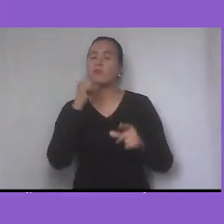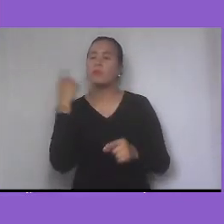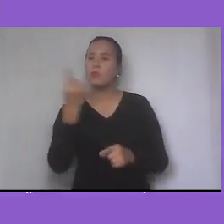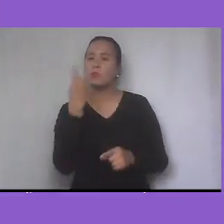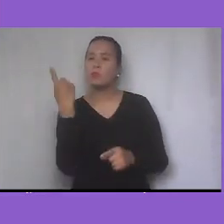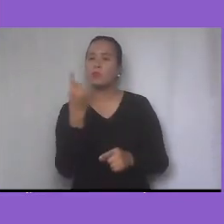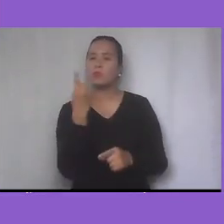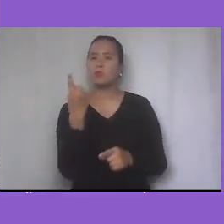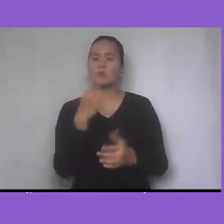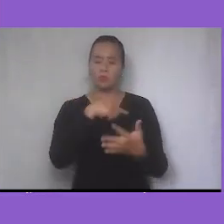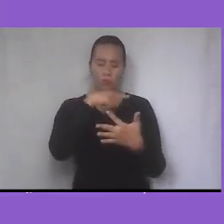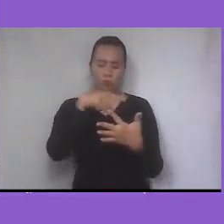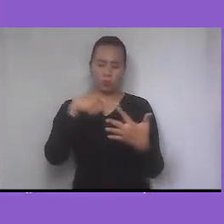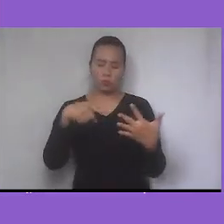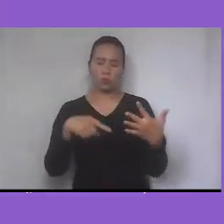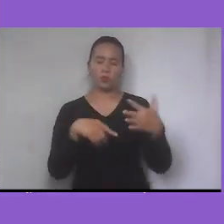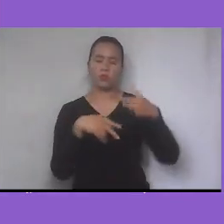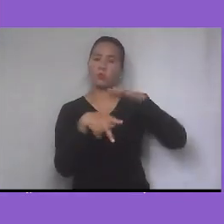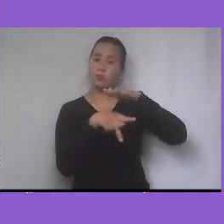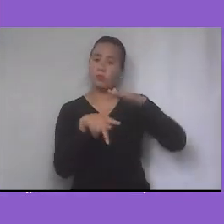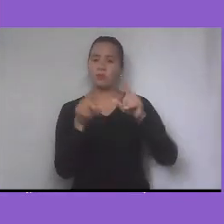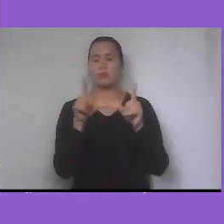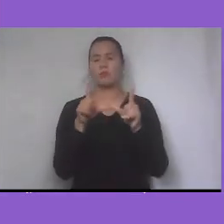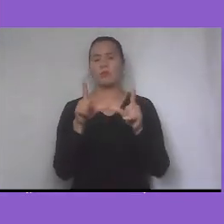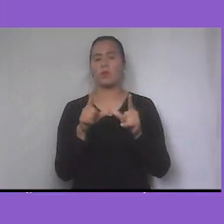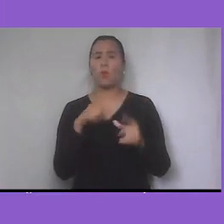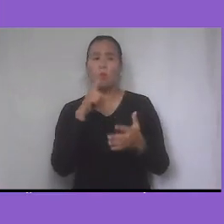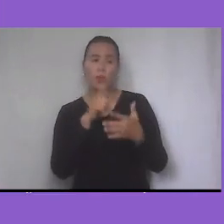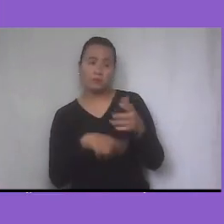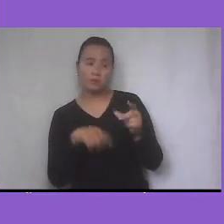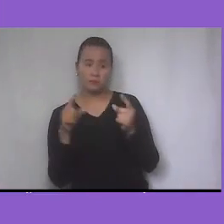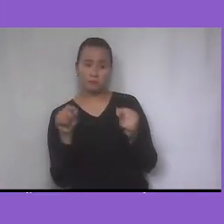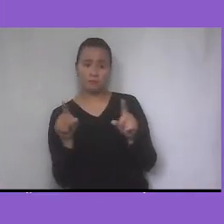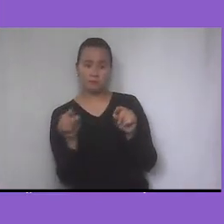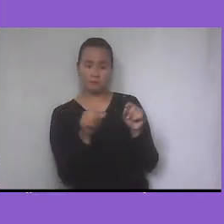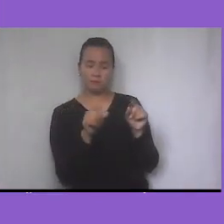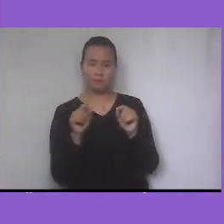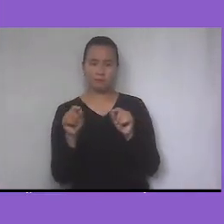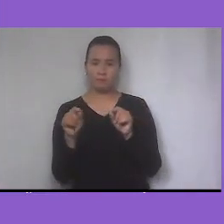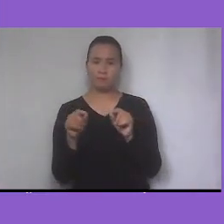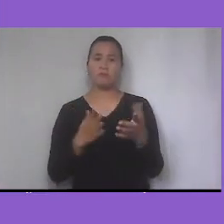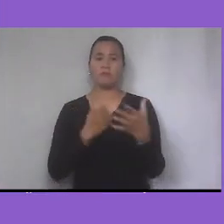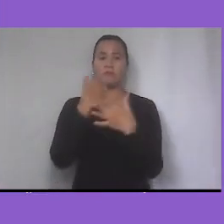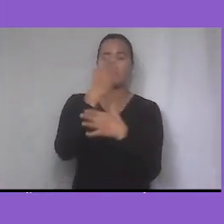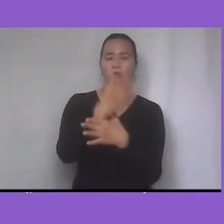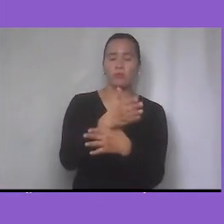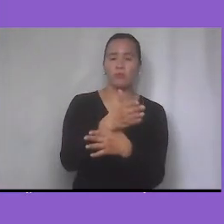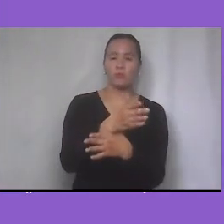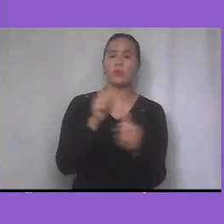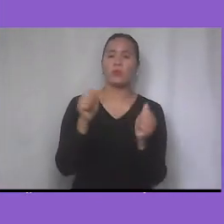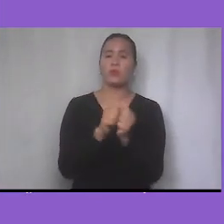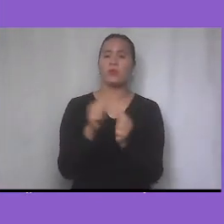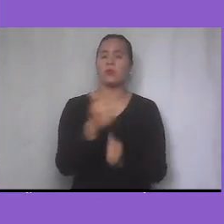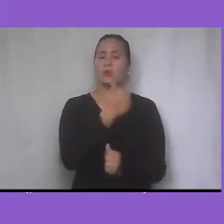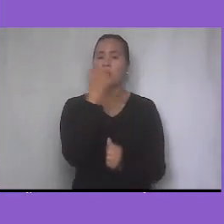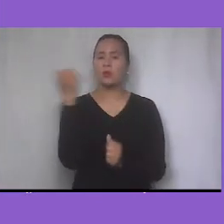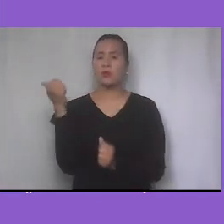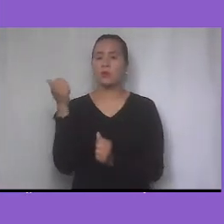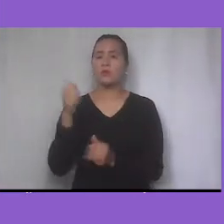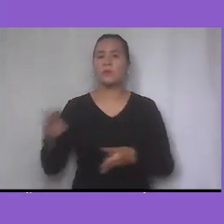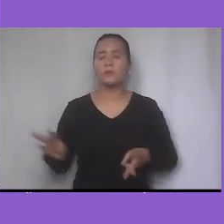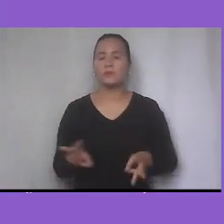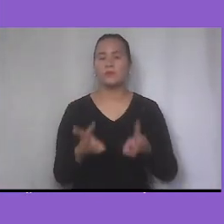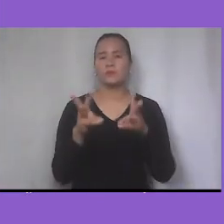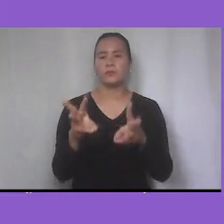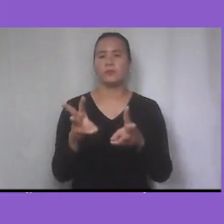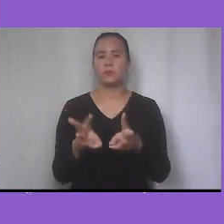So what else do we do? We need to bridge those skills with other domains. Bakit? Kasi